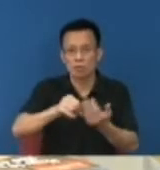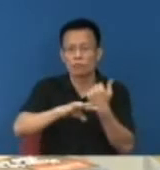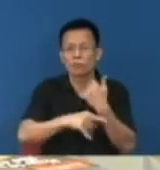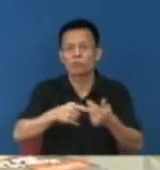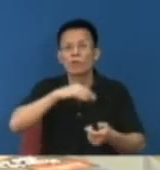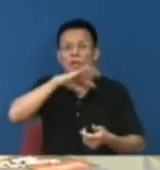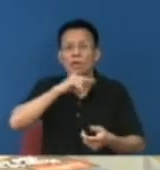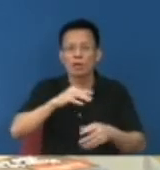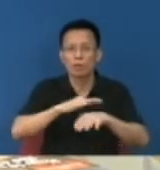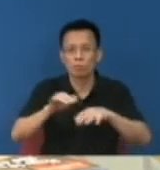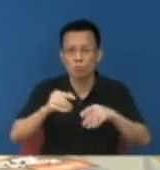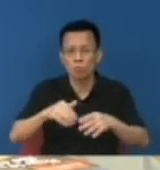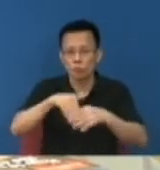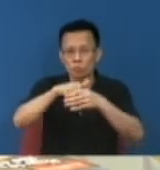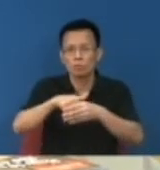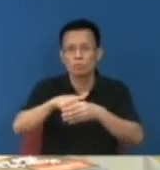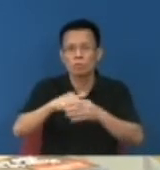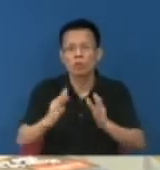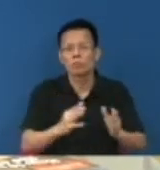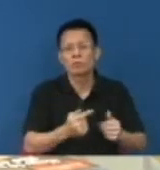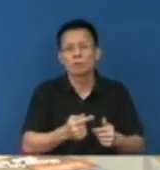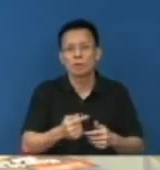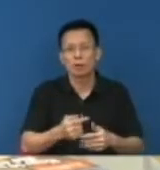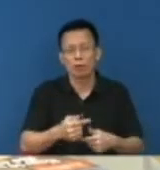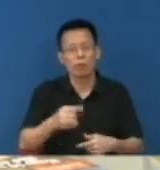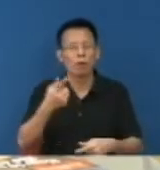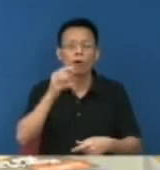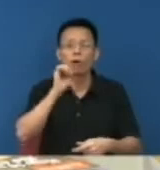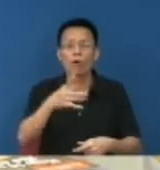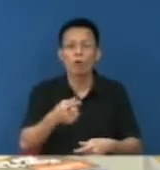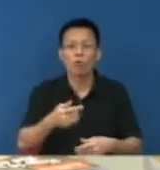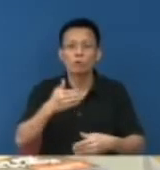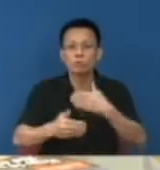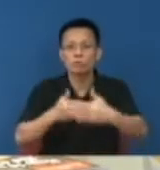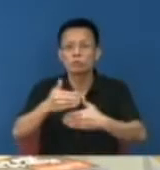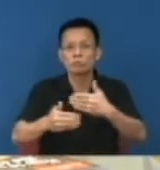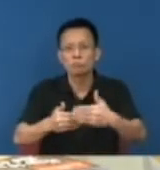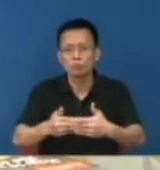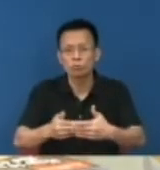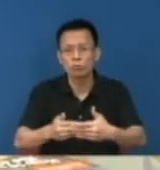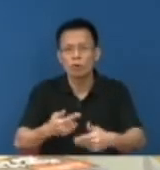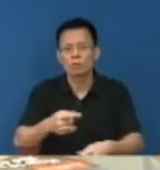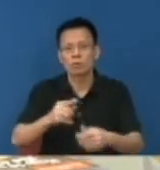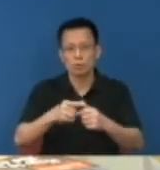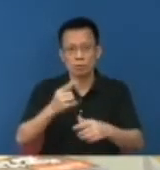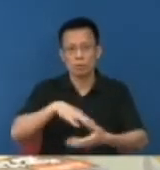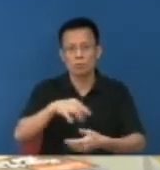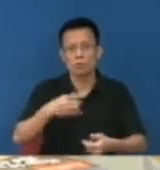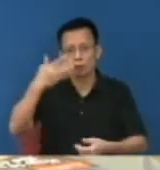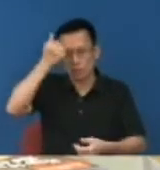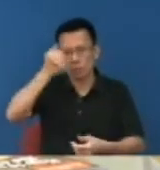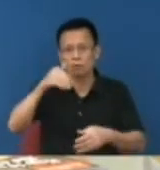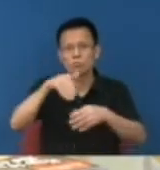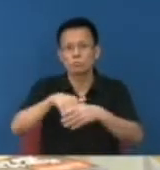啦。當然人哋同你講哦，逐步嚟咯，咁你先傾咗特首假選舉先啦，啊，